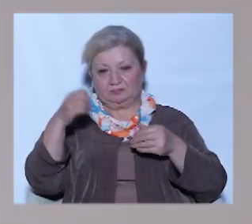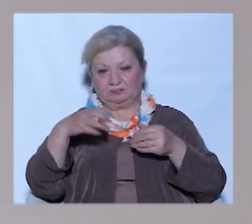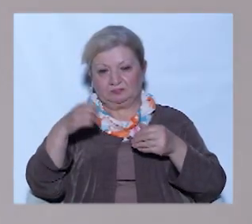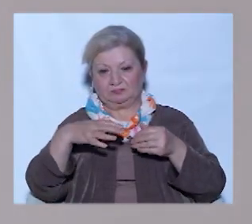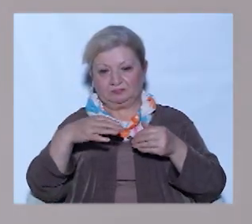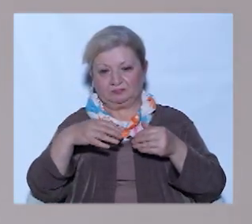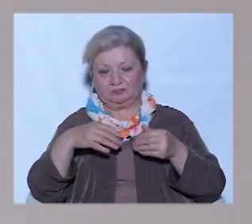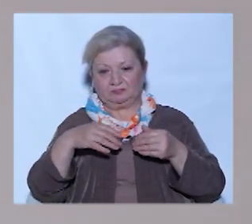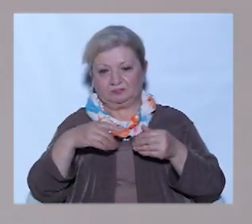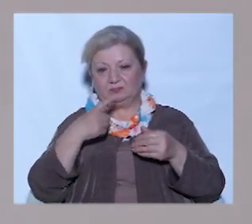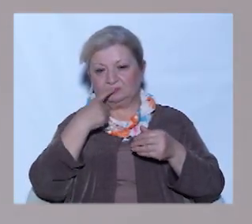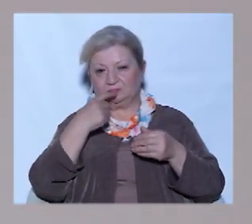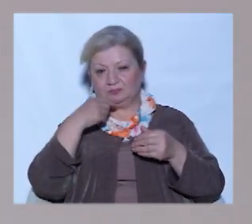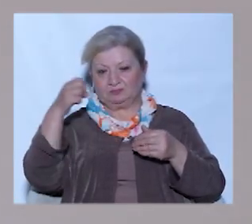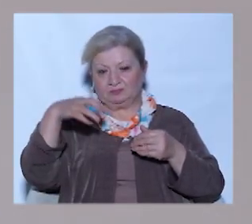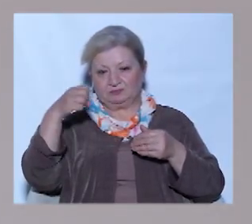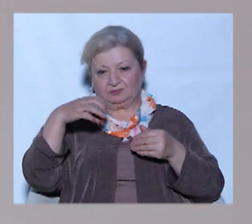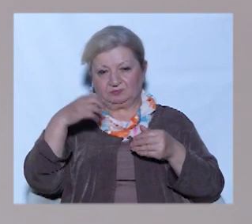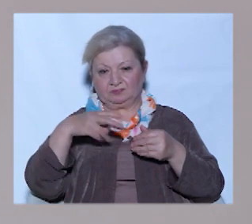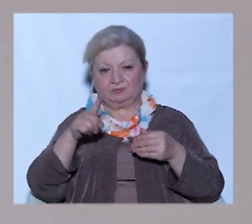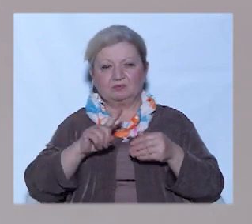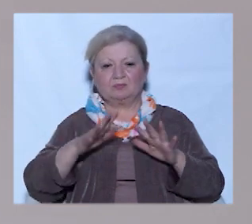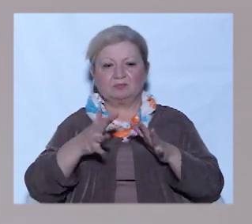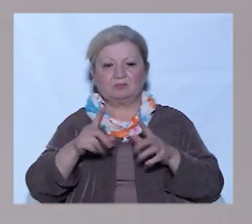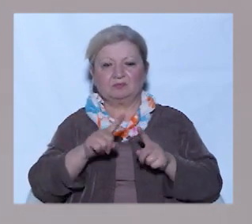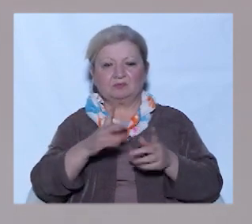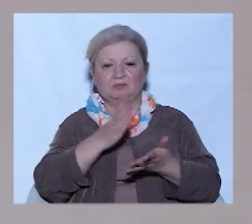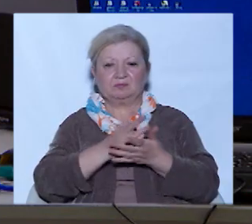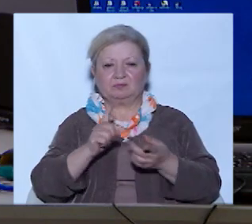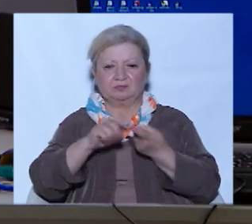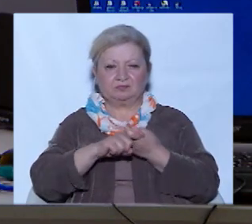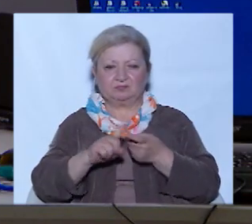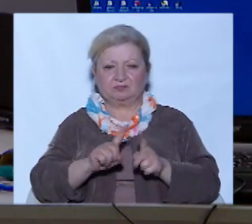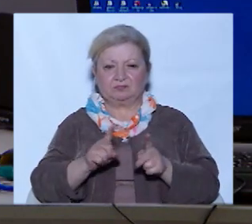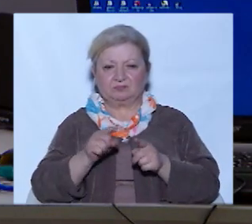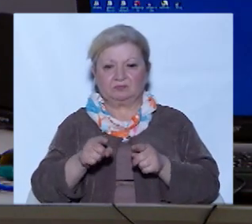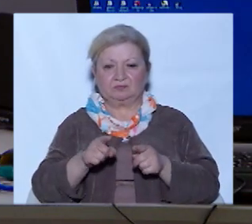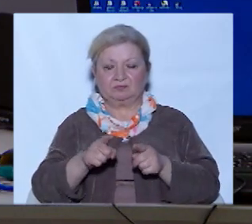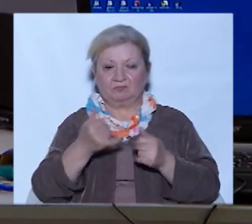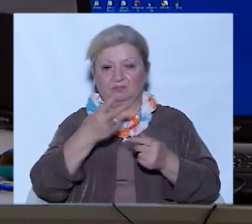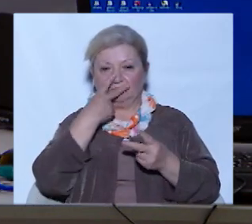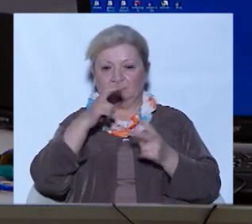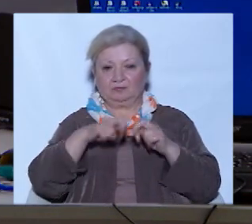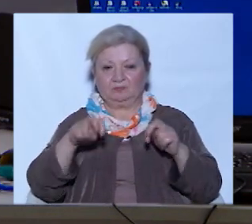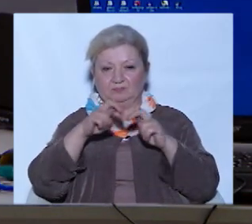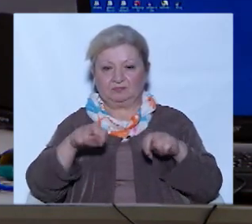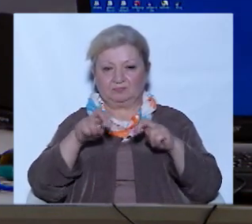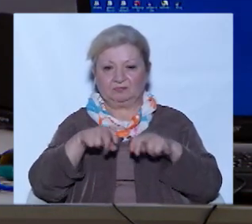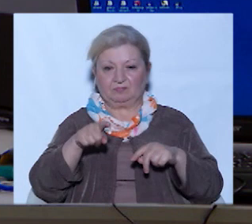პერიოდულად ციმციმებს წითელი ნათურა. რა მოვლენასთან გვაქვს საქმე? ეს